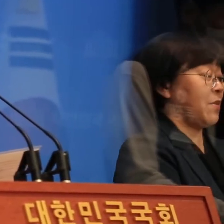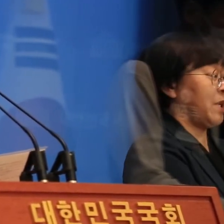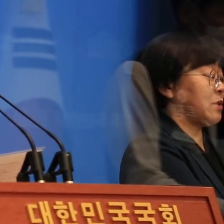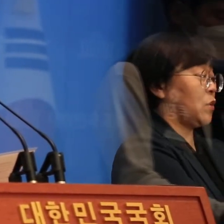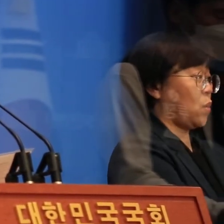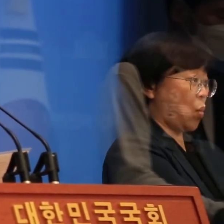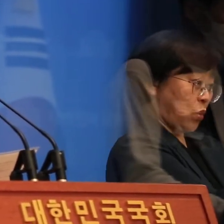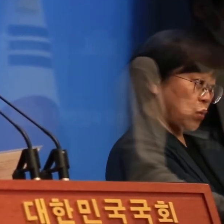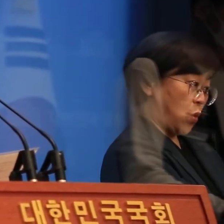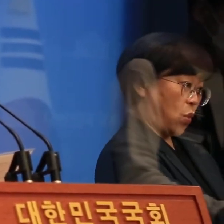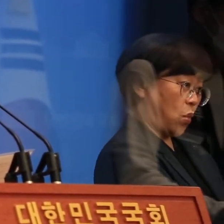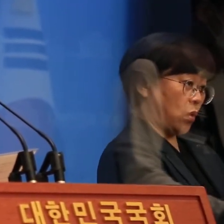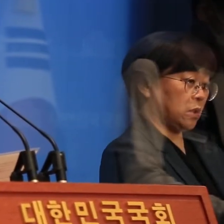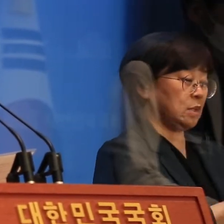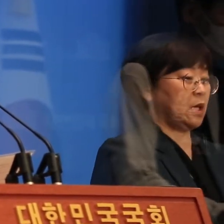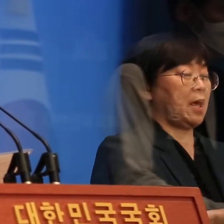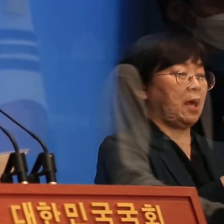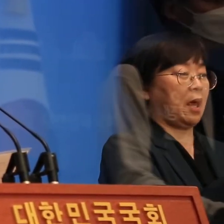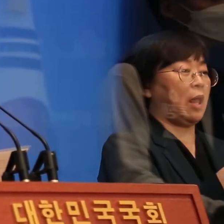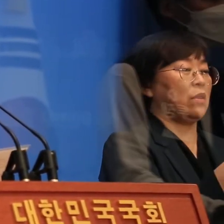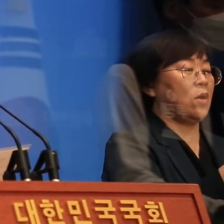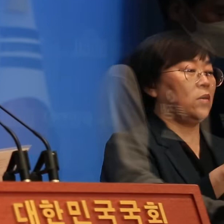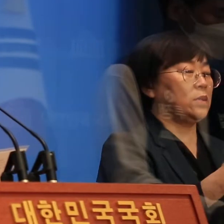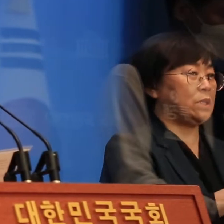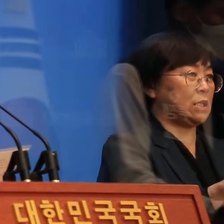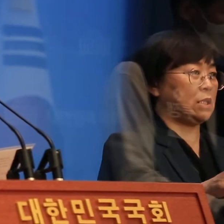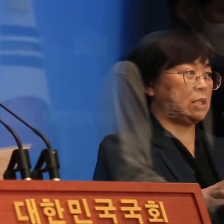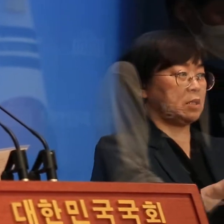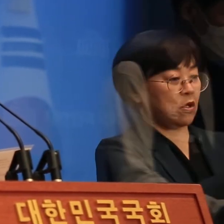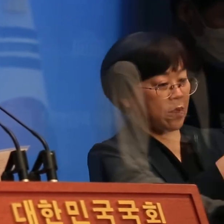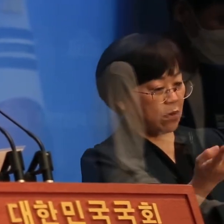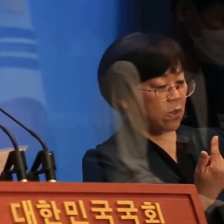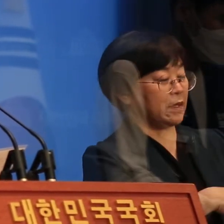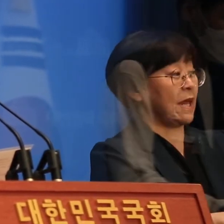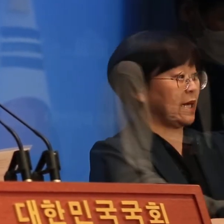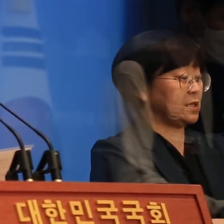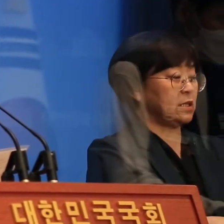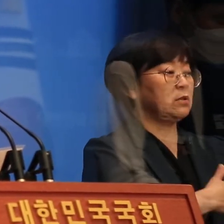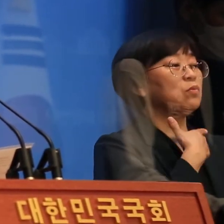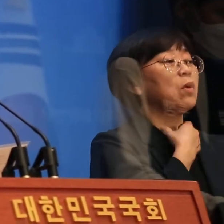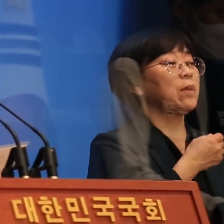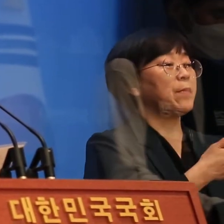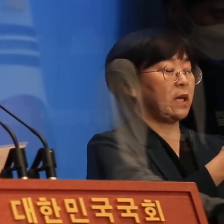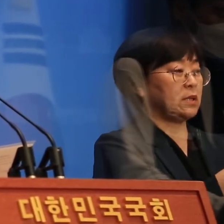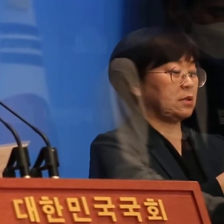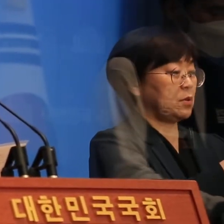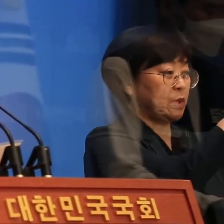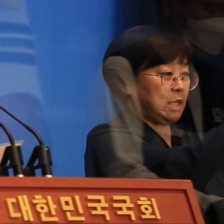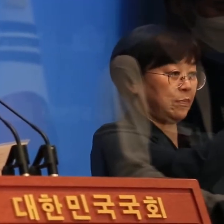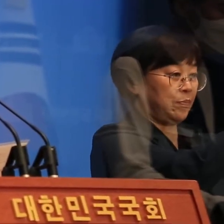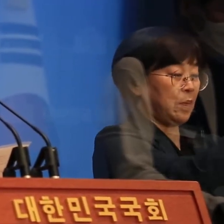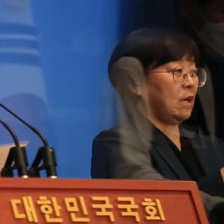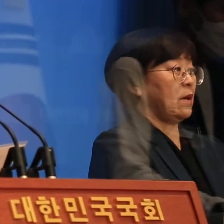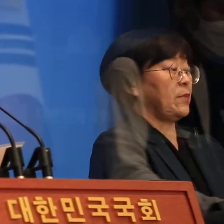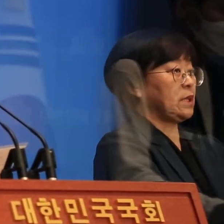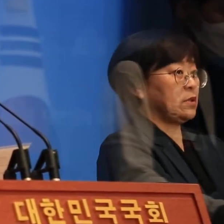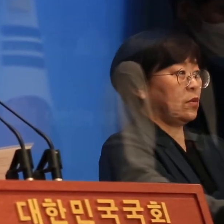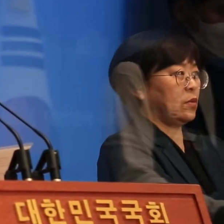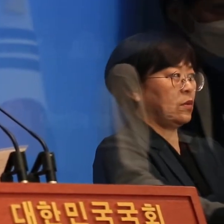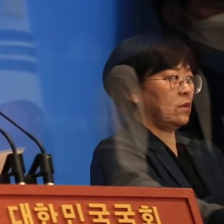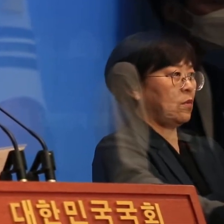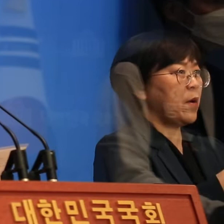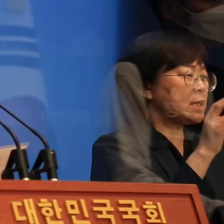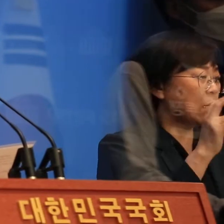발전노조는 정의로운 에너지 전환을 위한 네 가지 요구를 아래와 같이 합니다. 첫째, 발전 6사를